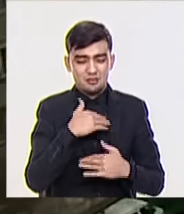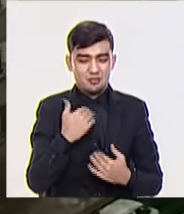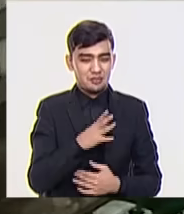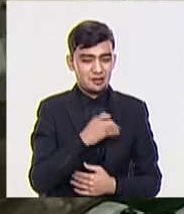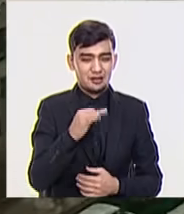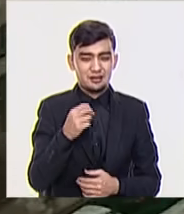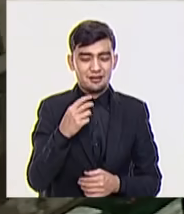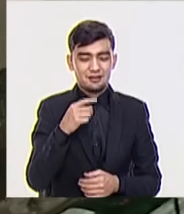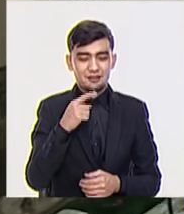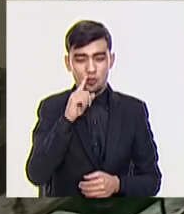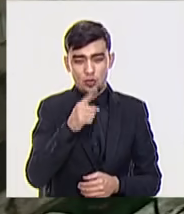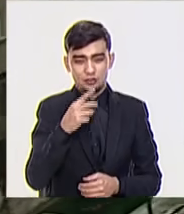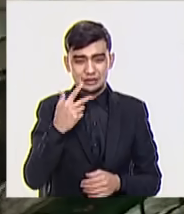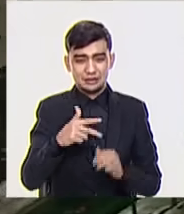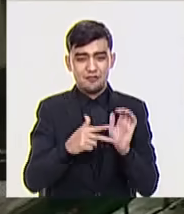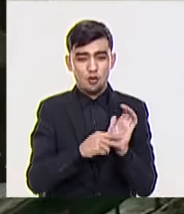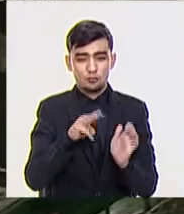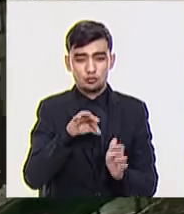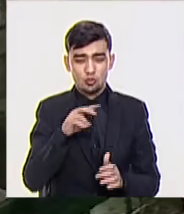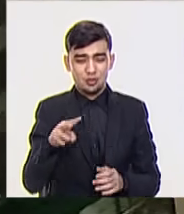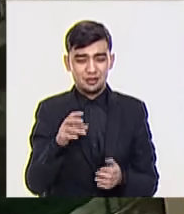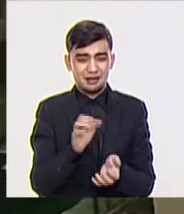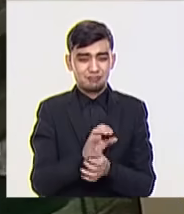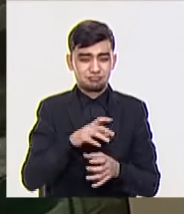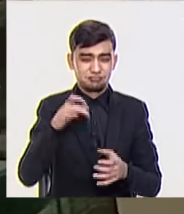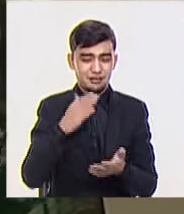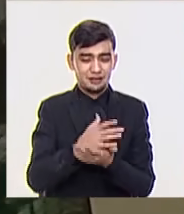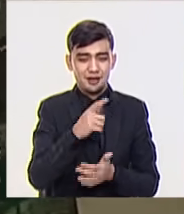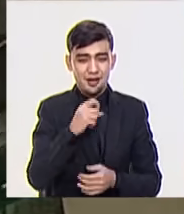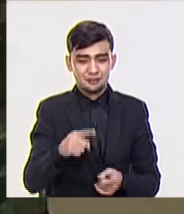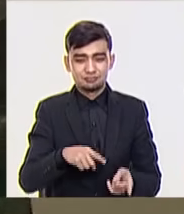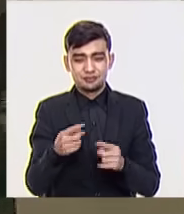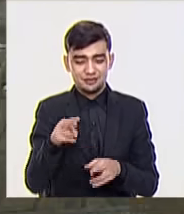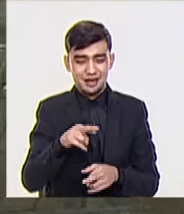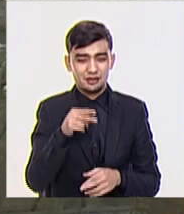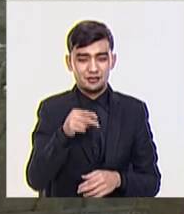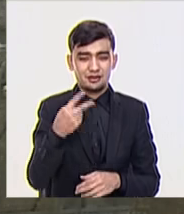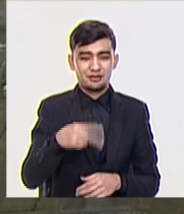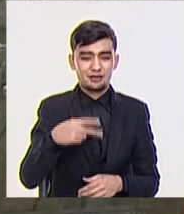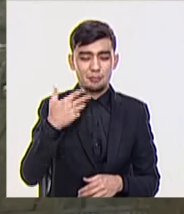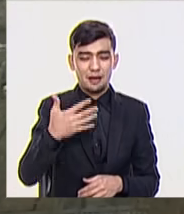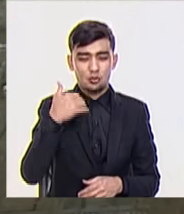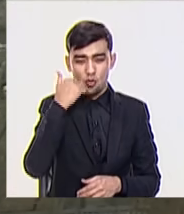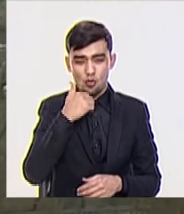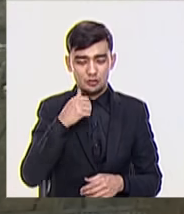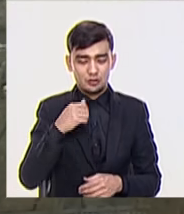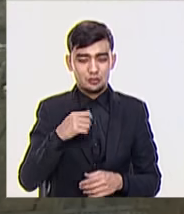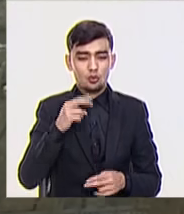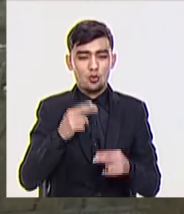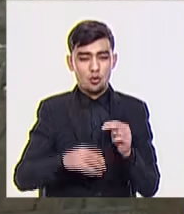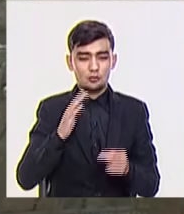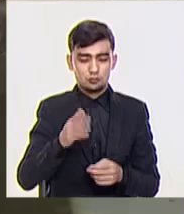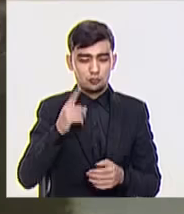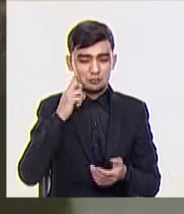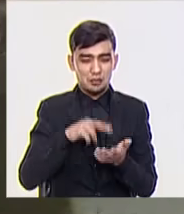мың тонна қалдық шығаратын екінші жылу электр станциясын газға көшіру жұмыстары 2025 жылы бітеді деп жоспарлап отырғандықтарын